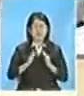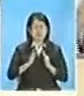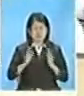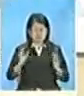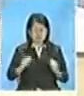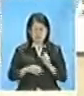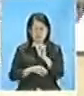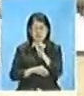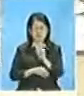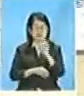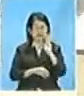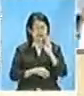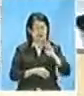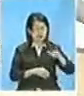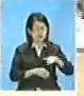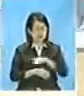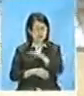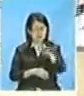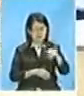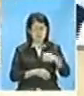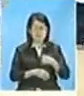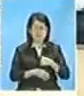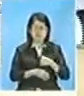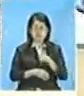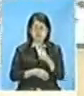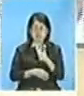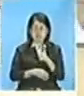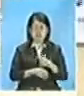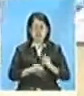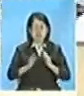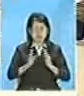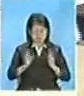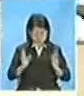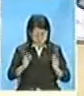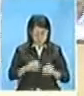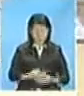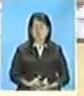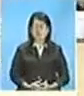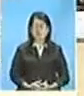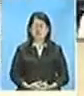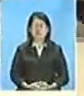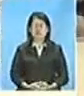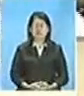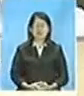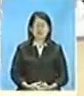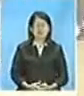สมาชิกทุกท่านด้วยความยินดียิ่งกราบขอบพระคุณครับ